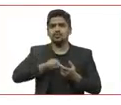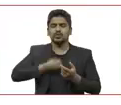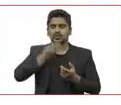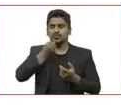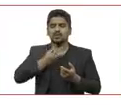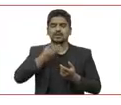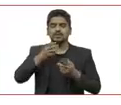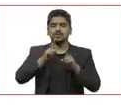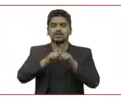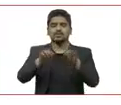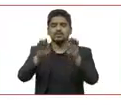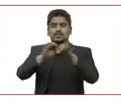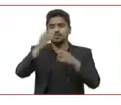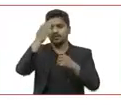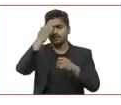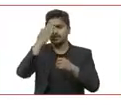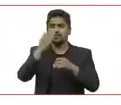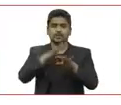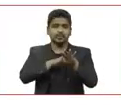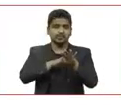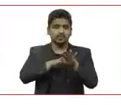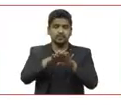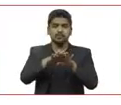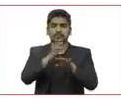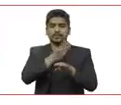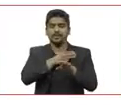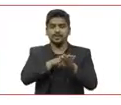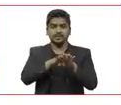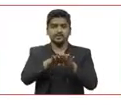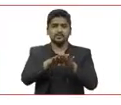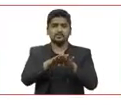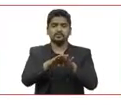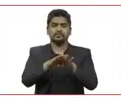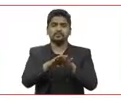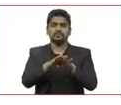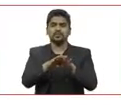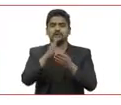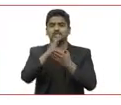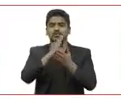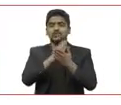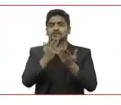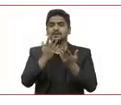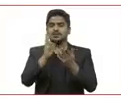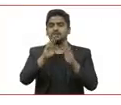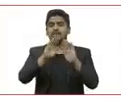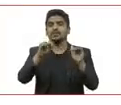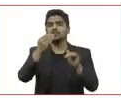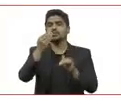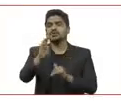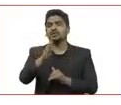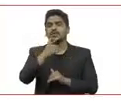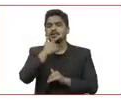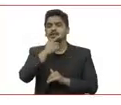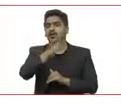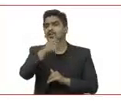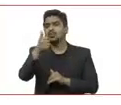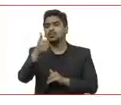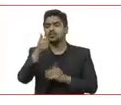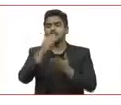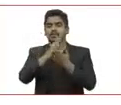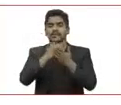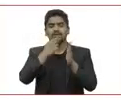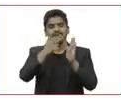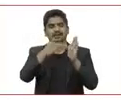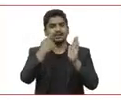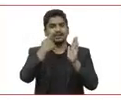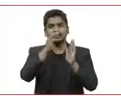रोग भएकाहरू जुनलाई कोमोर्बिडिटी भनिन्छ, ती समस्याहरू भएकामा कसरी यो फरक पर्दछ त बेलायती र अरू प्रजातिमा भन्ने कुरा यो